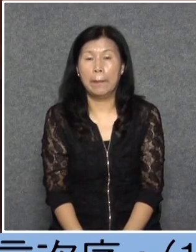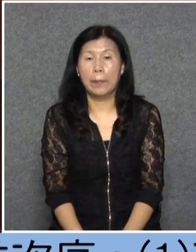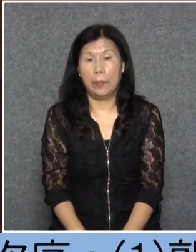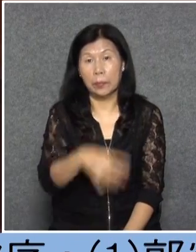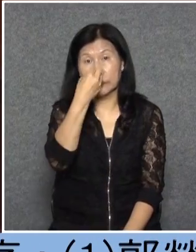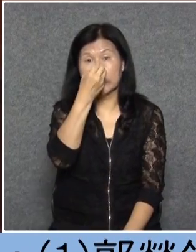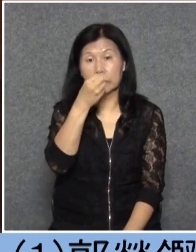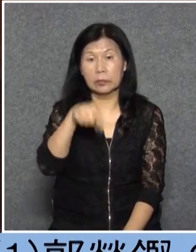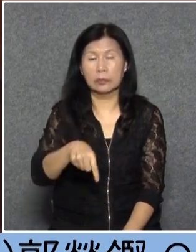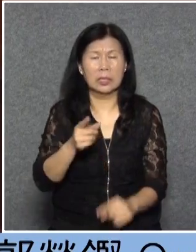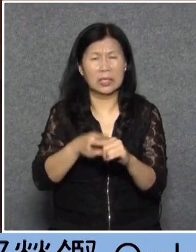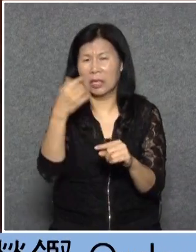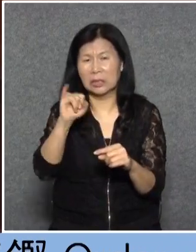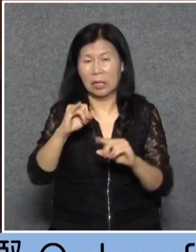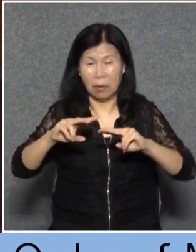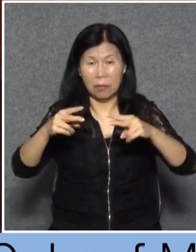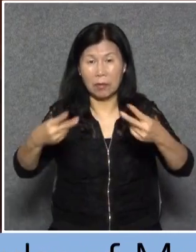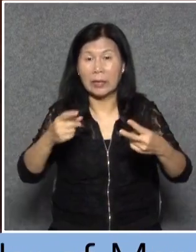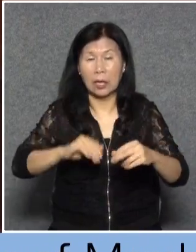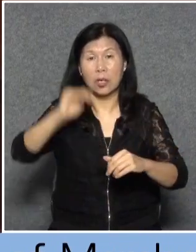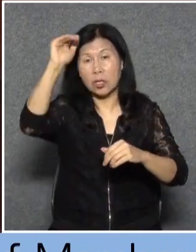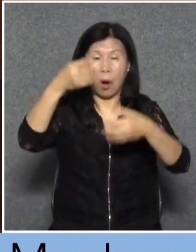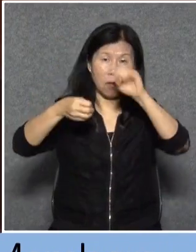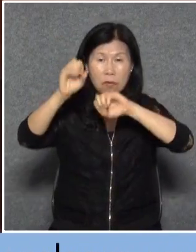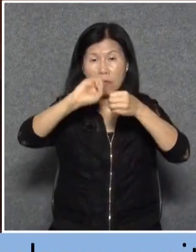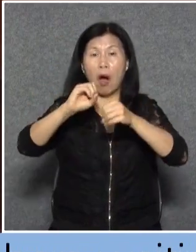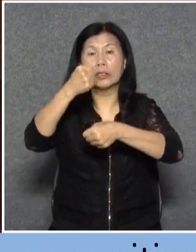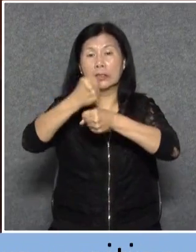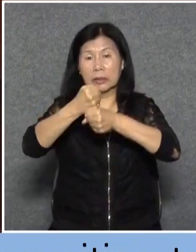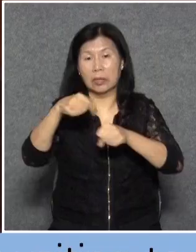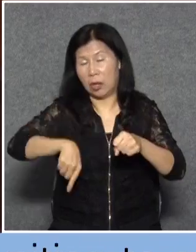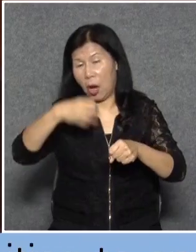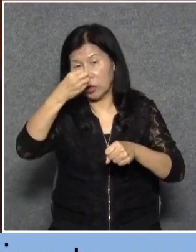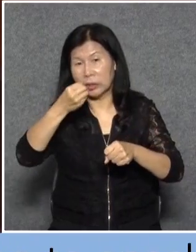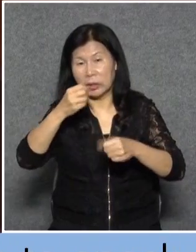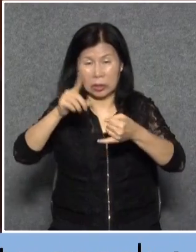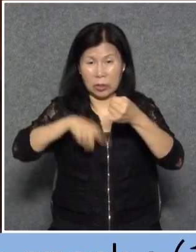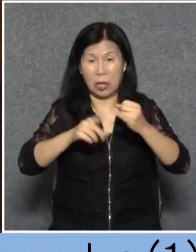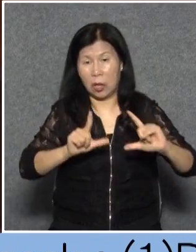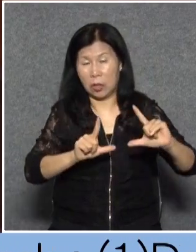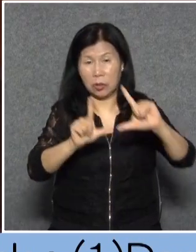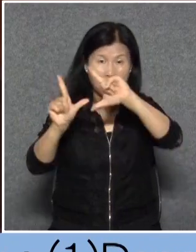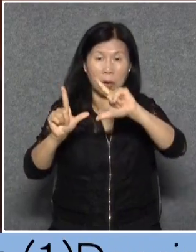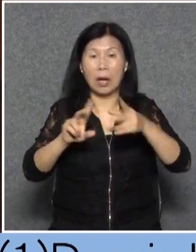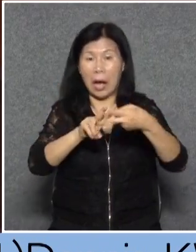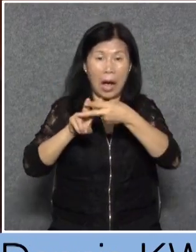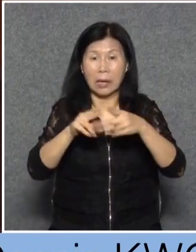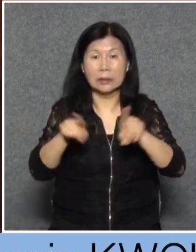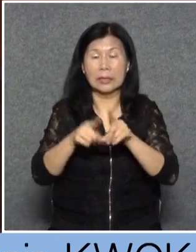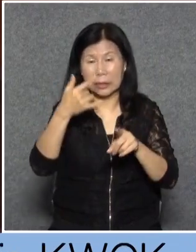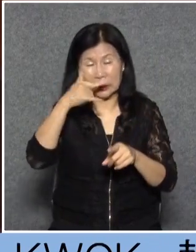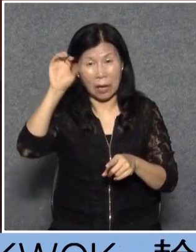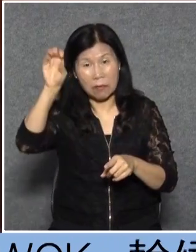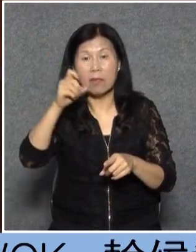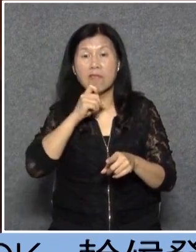香港是沒有辦法發展出這個高科技的產業，沒有辦法令到香港成為東南亞高科技和創業產